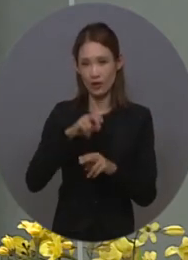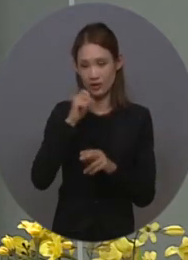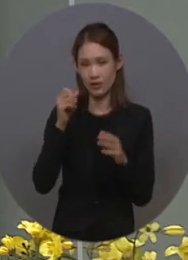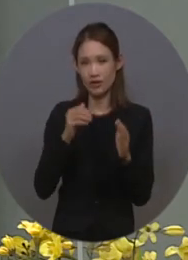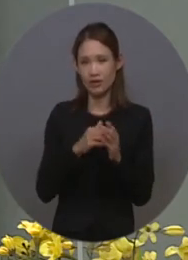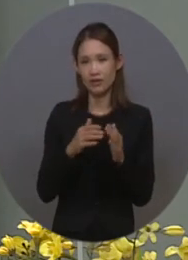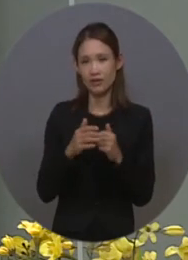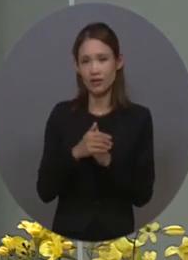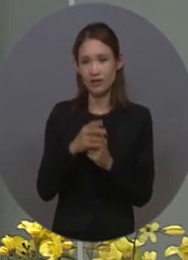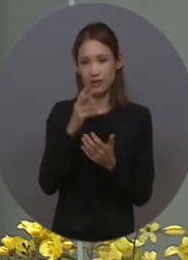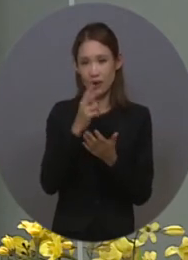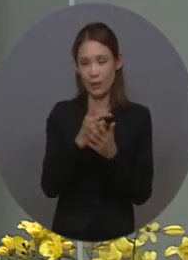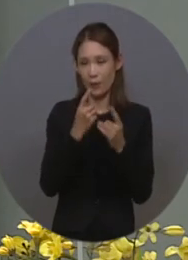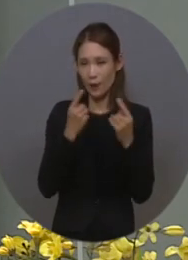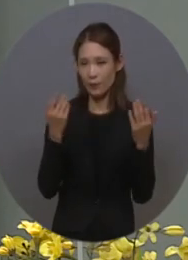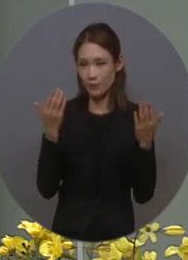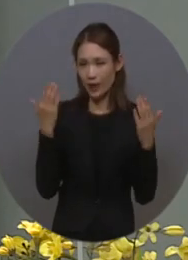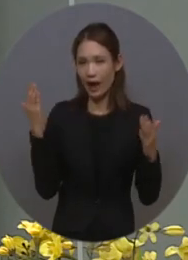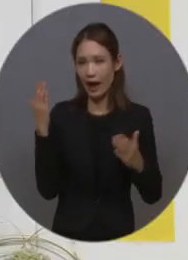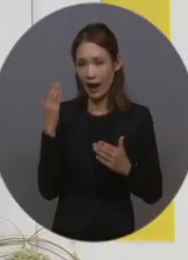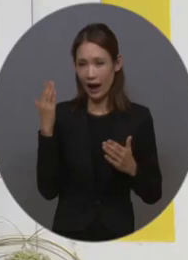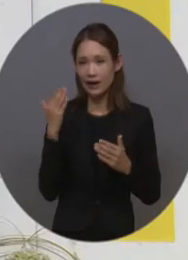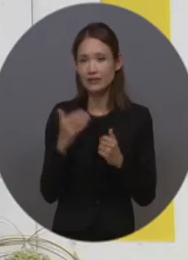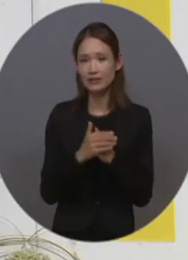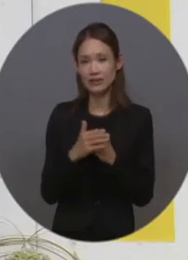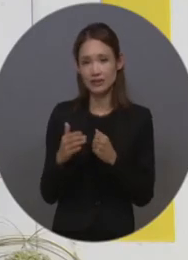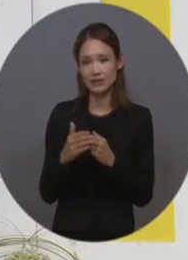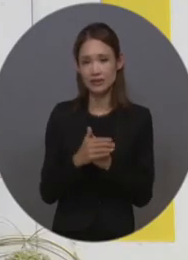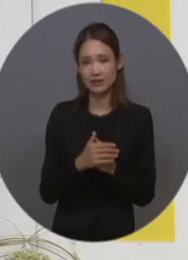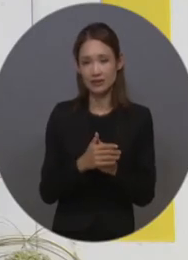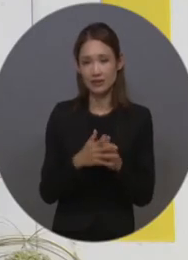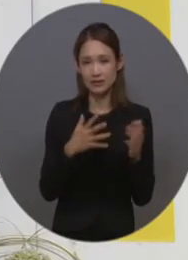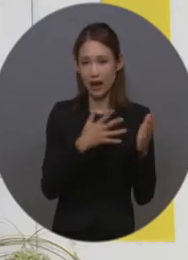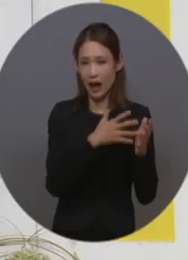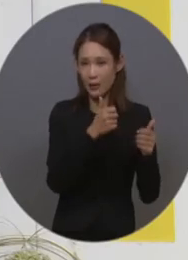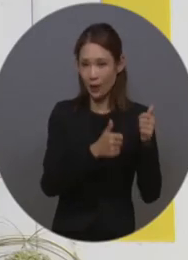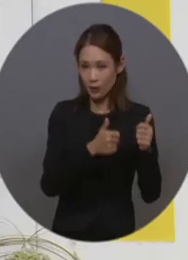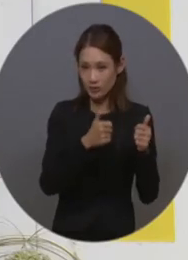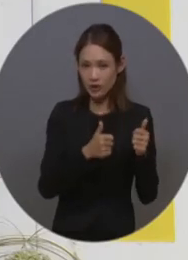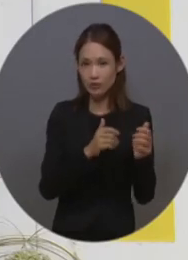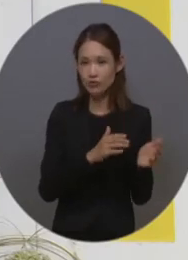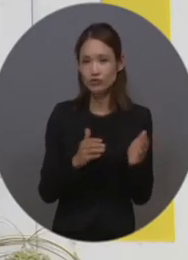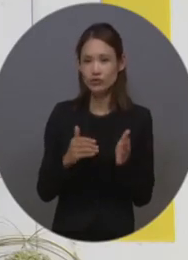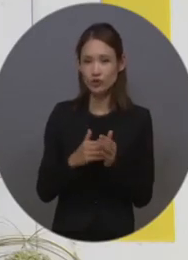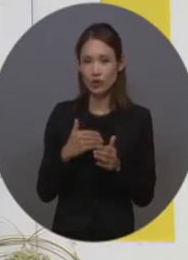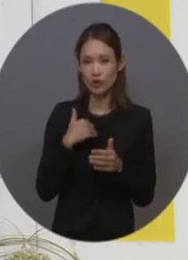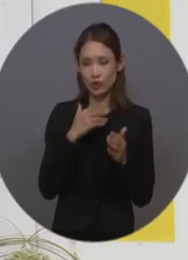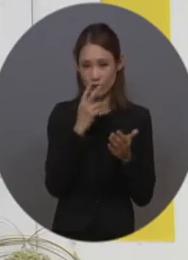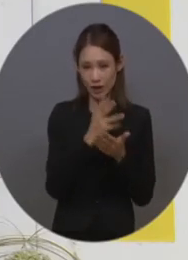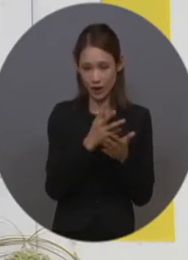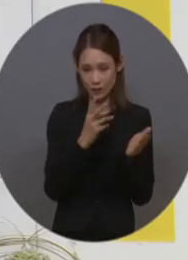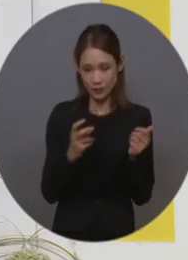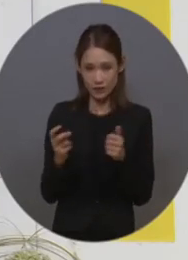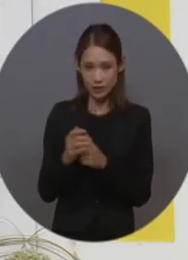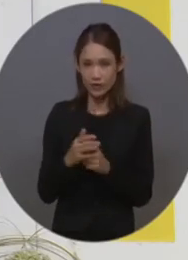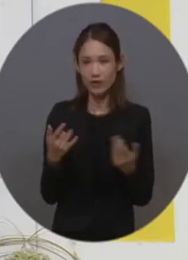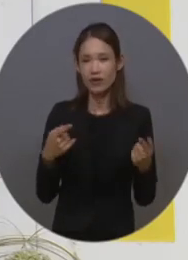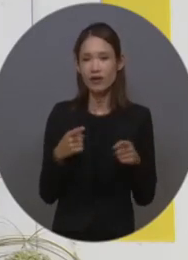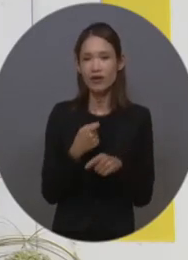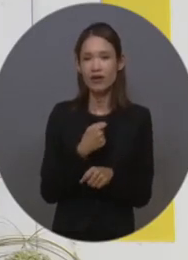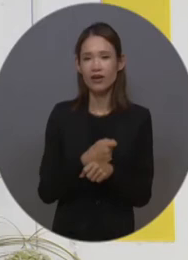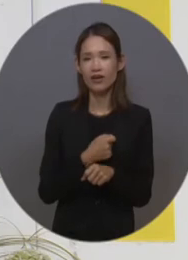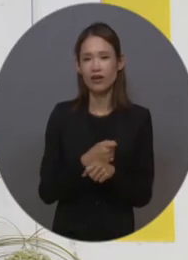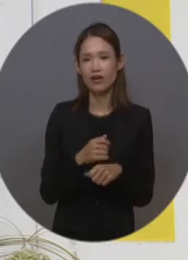그 당시 이제 법대 학생이니까 친구들은 다 뭐 사법시험 준비를 했어요. 네. 네. 저도 뭐 사법시험 준비를 같이 했어요. 네. 근데